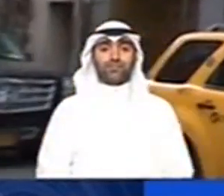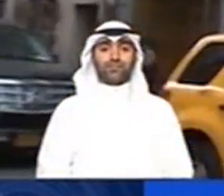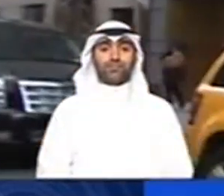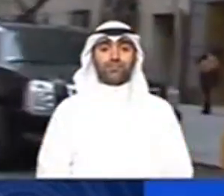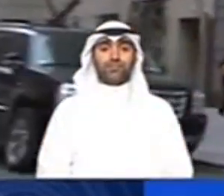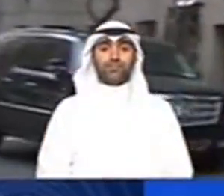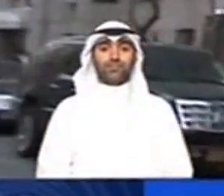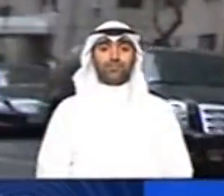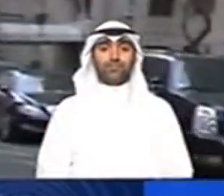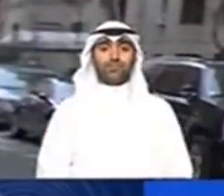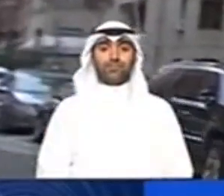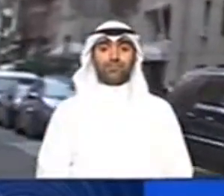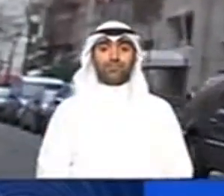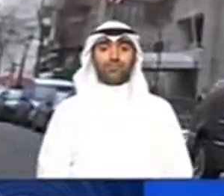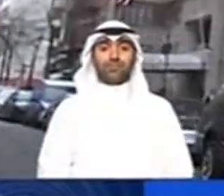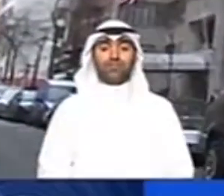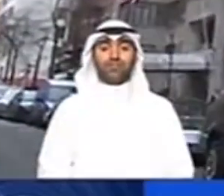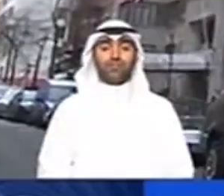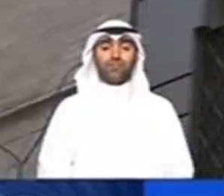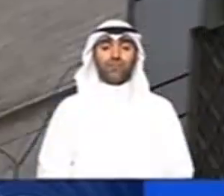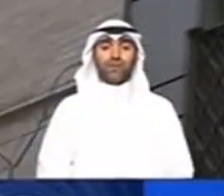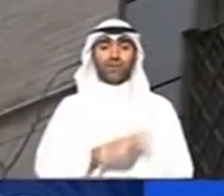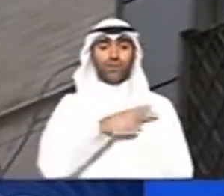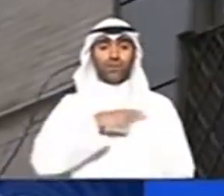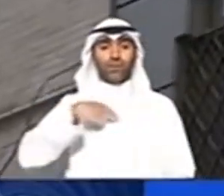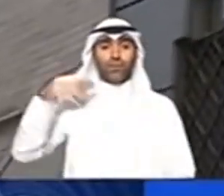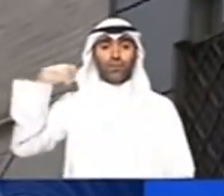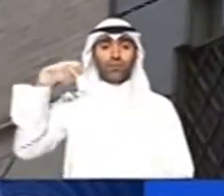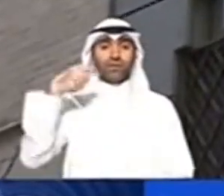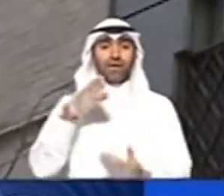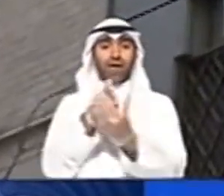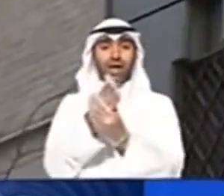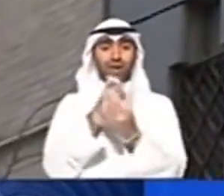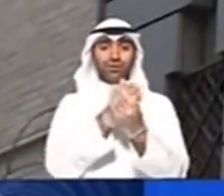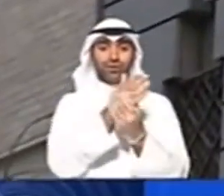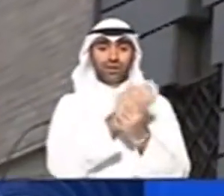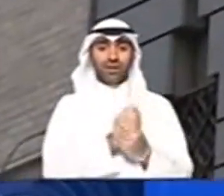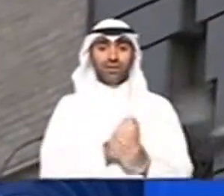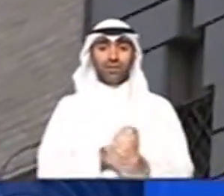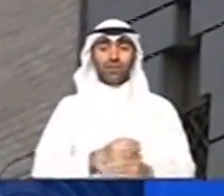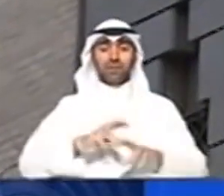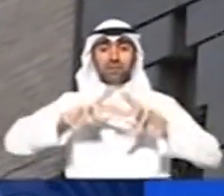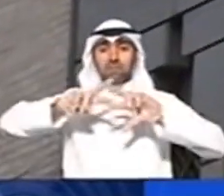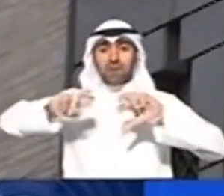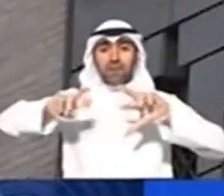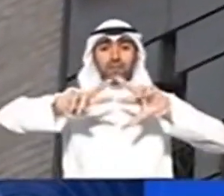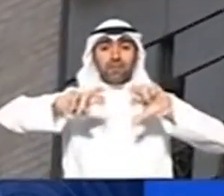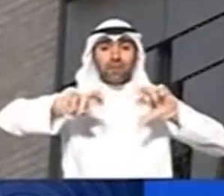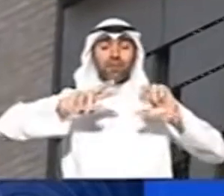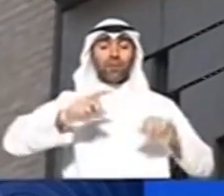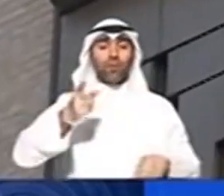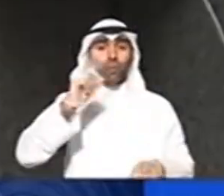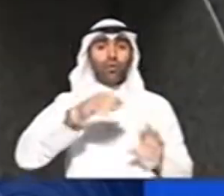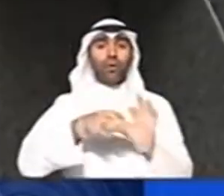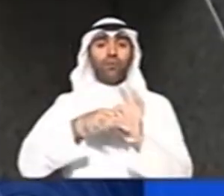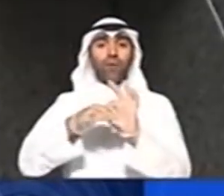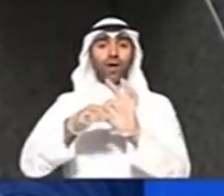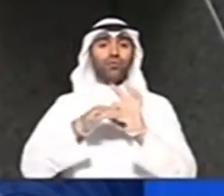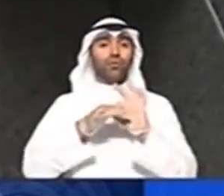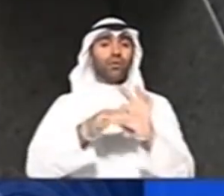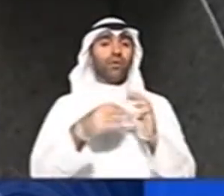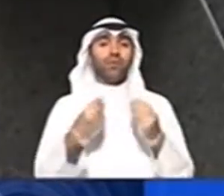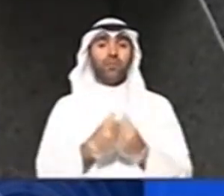في إطار متابعة وزارة الخارجية لأوضاع المواطنين الكويتيين في الخارج، تتواصل القنصلية العامة الكويتية في